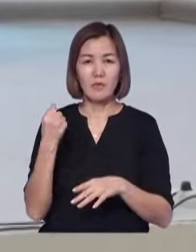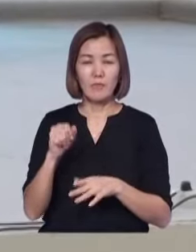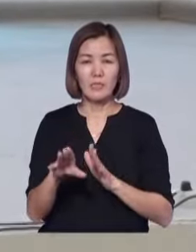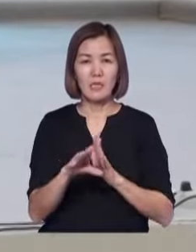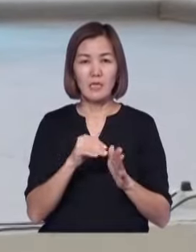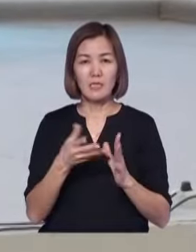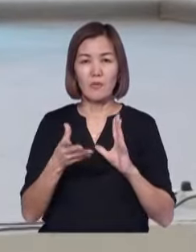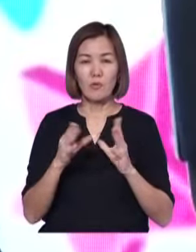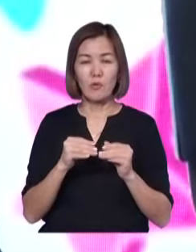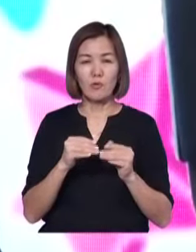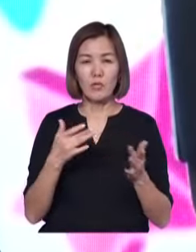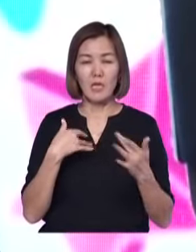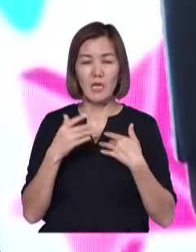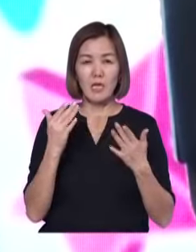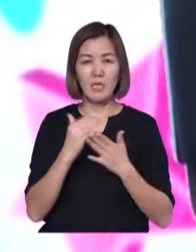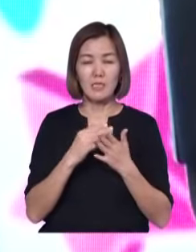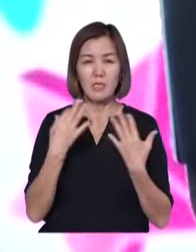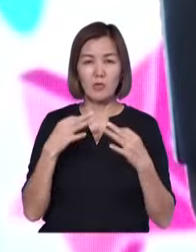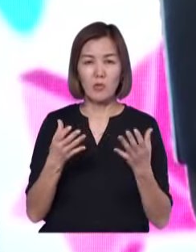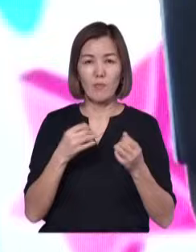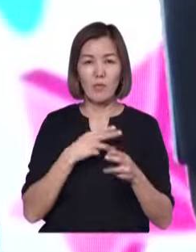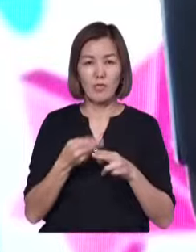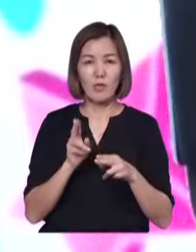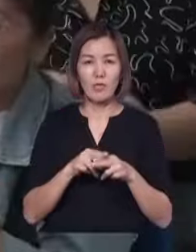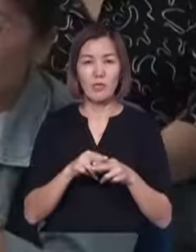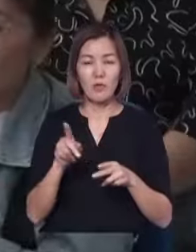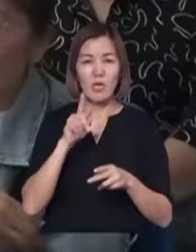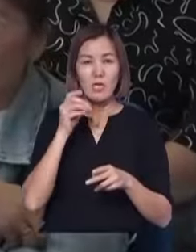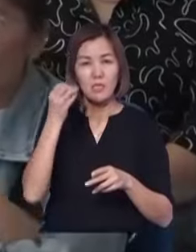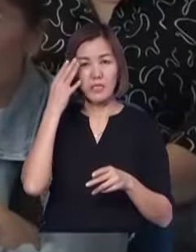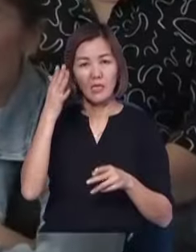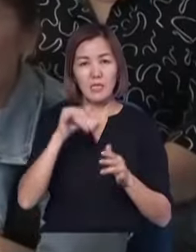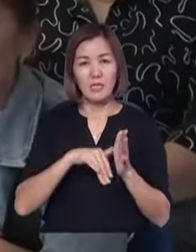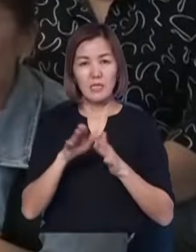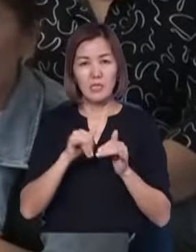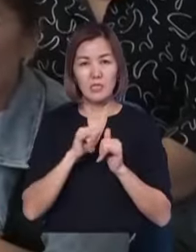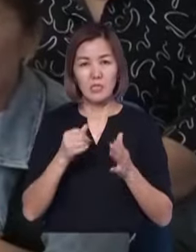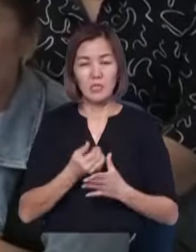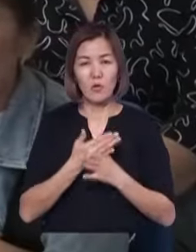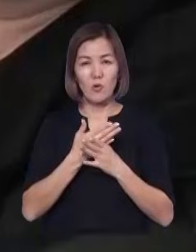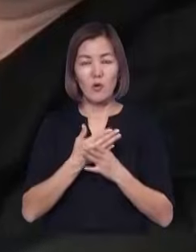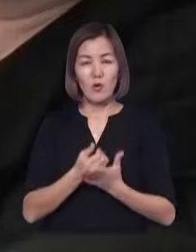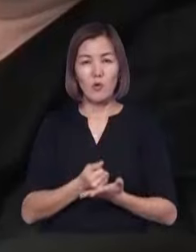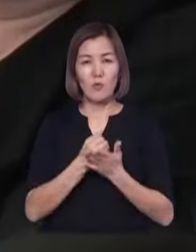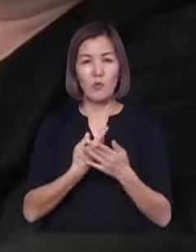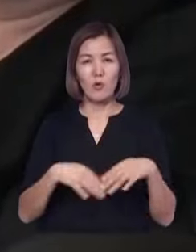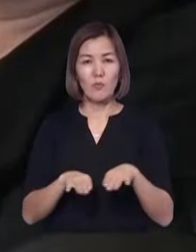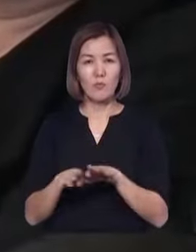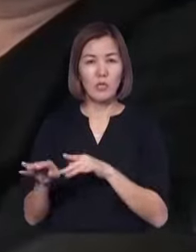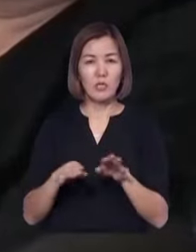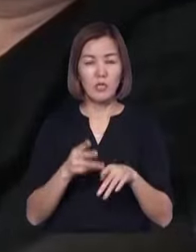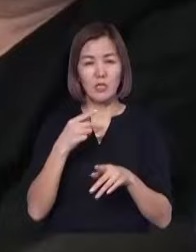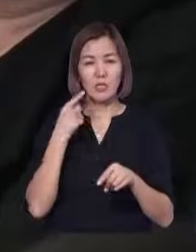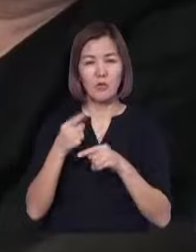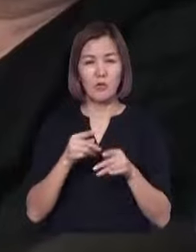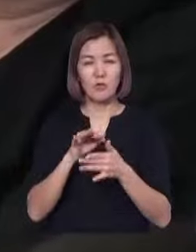анықталып, қорытынды гала-концертке жолдама алады. Айта кету керек, жас таланттарды шыңдау мен қолдауға бағытталған мұндай шара өңірде